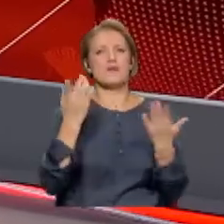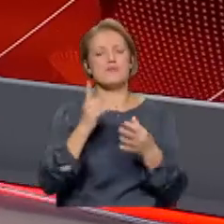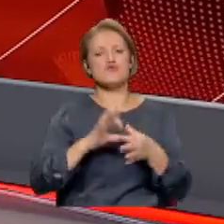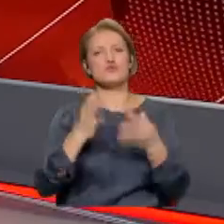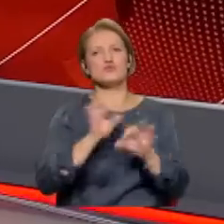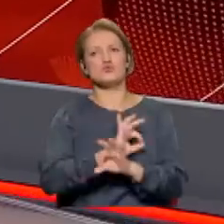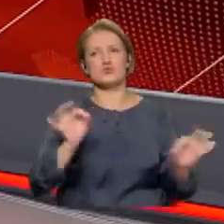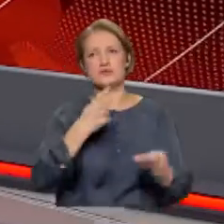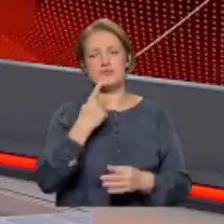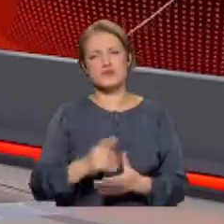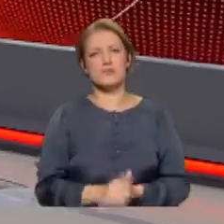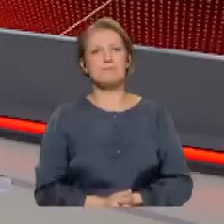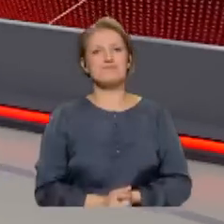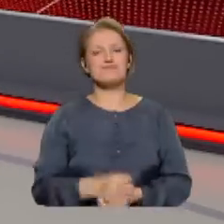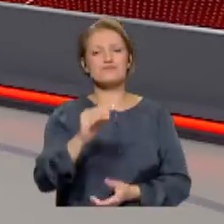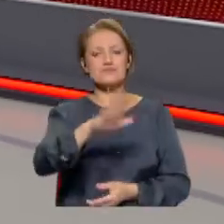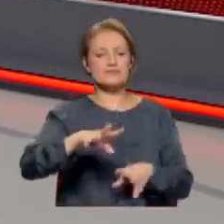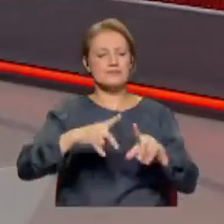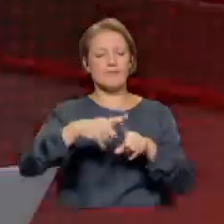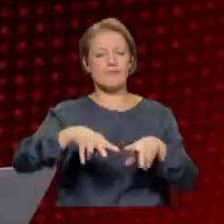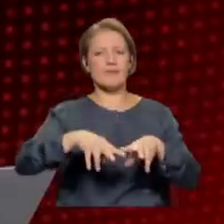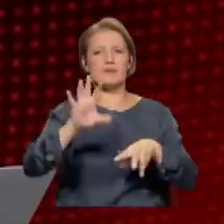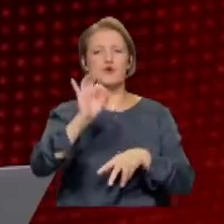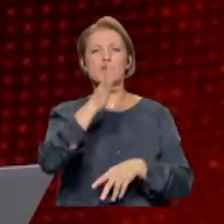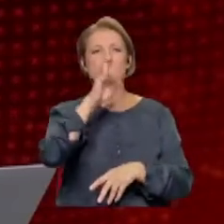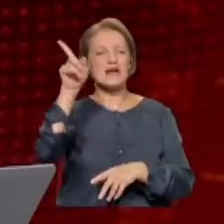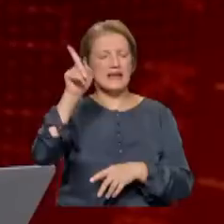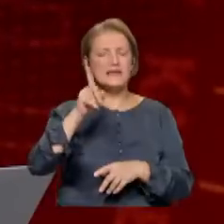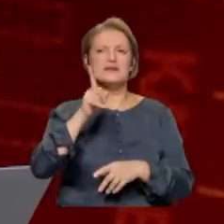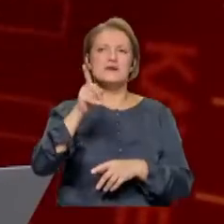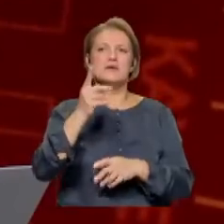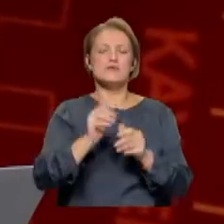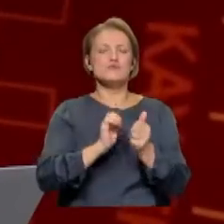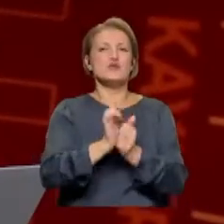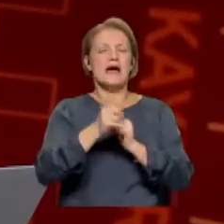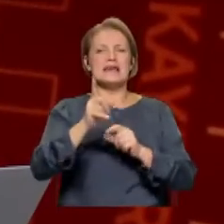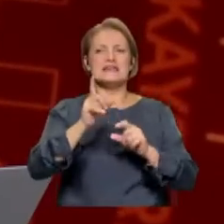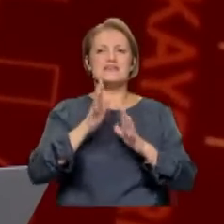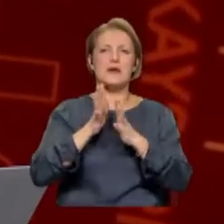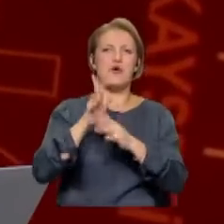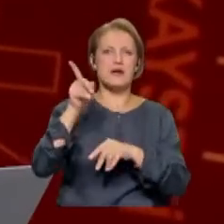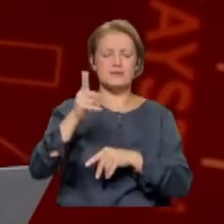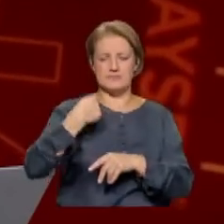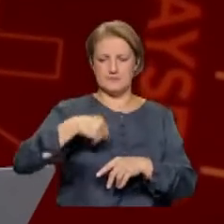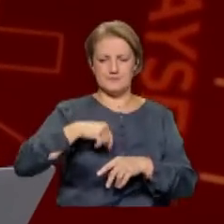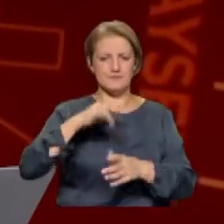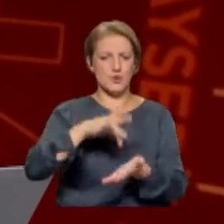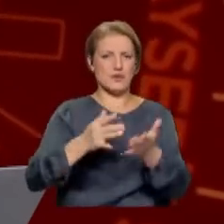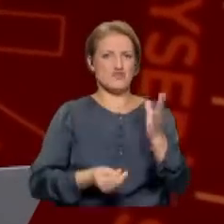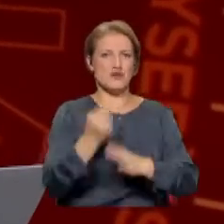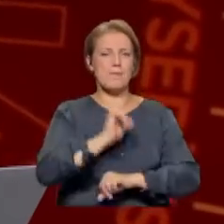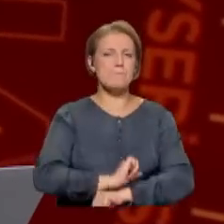biçare demiş. Toprak Mahsulleri Ofisi'nin Kocaeli Derince'deki buğday silolarında pazartesi günü meydana